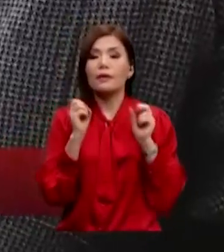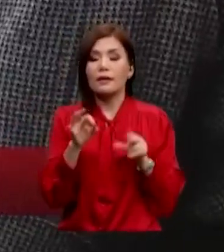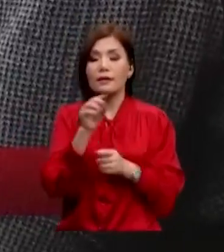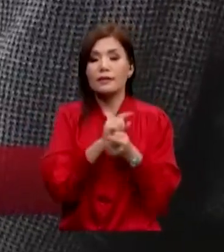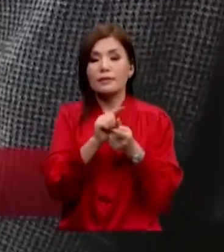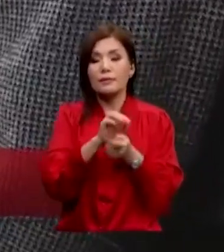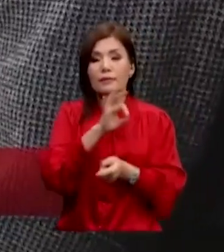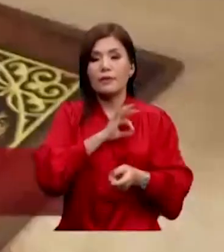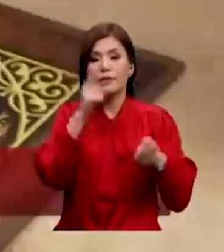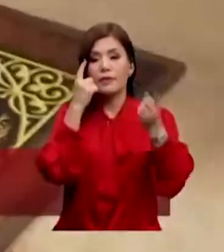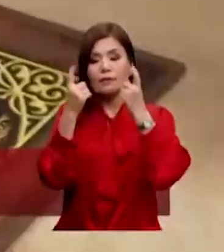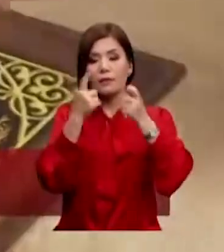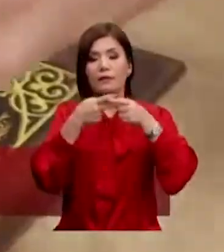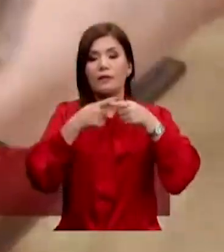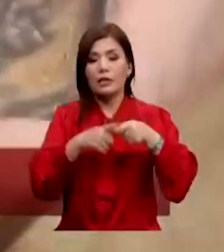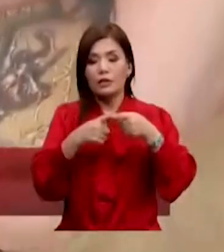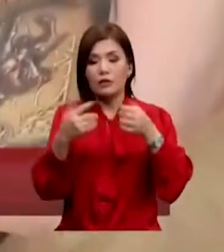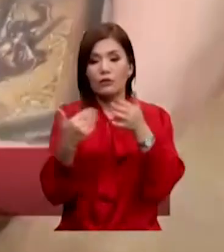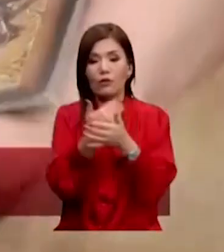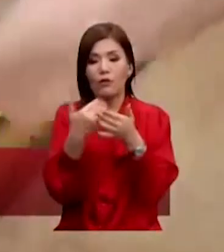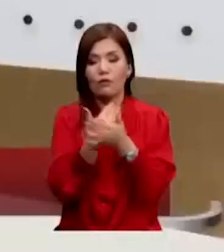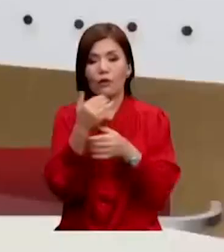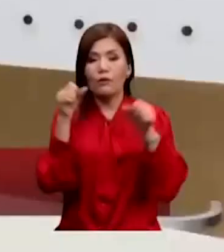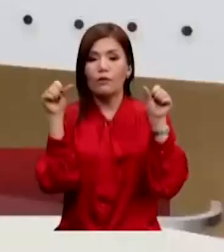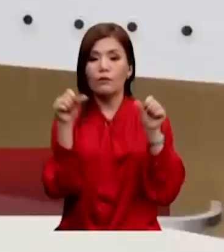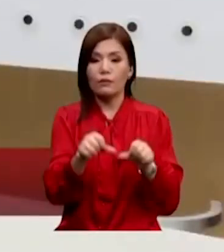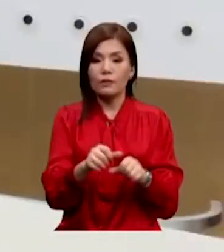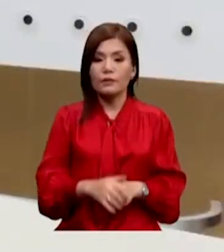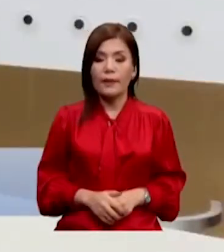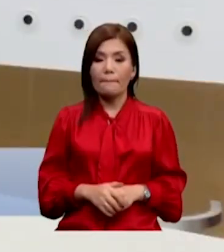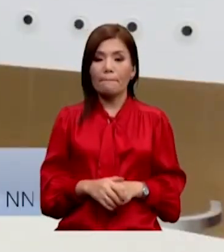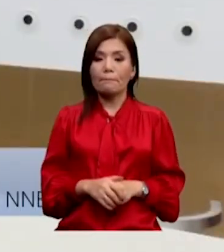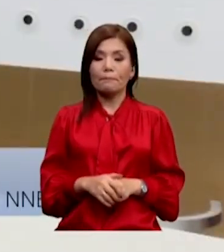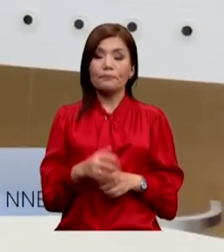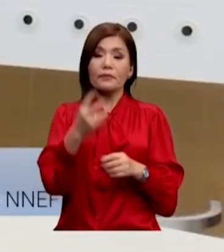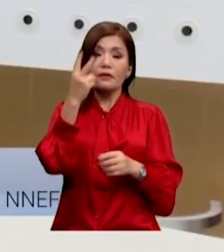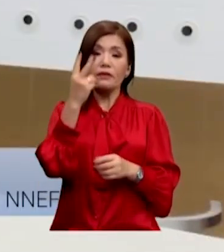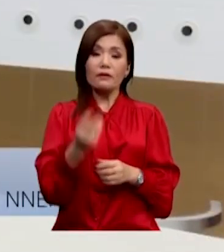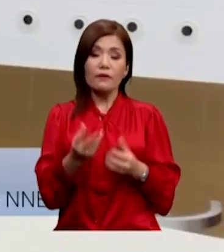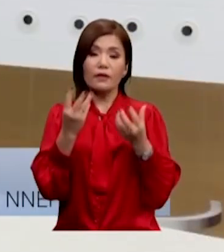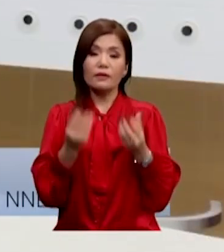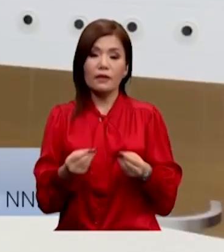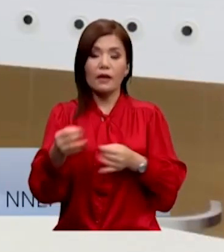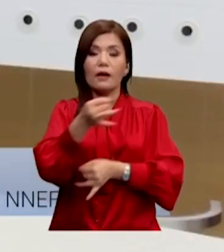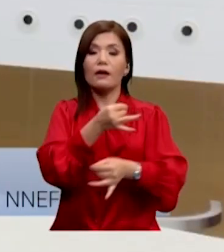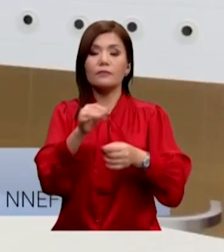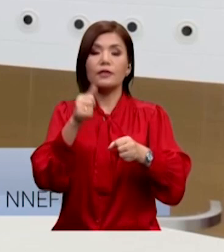использования информационных технологий и новых угроз. В течение этих двух дней мы обсуждали самые главные